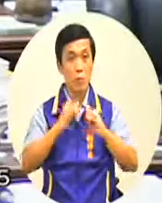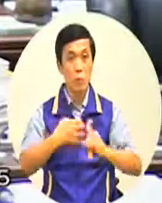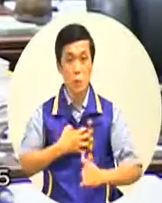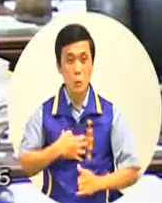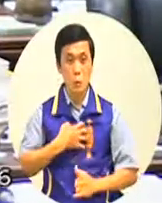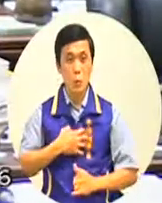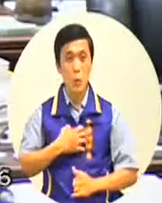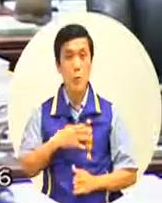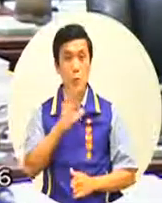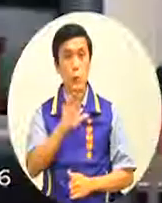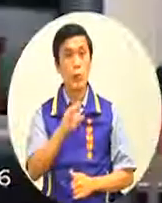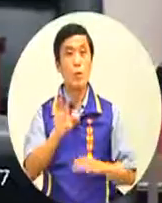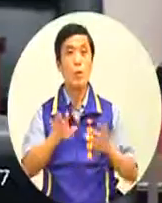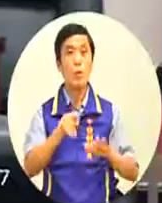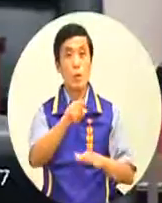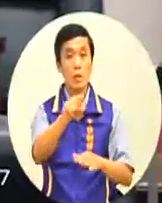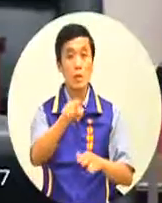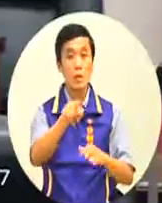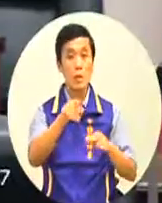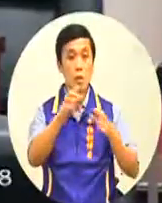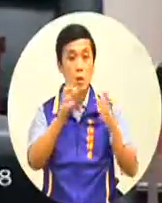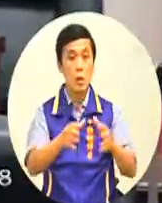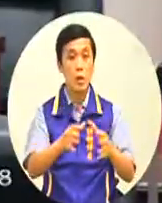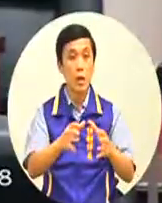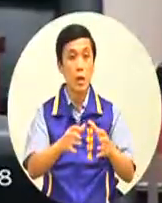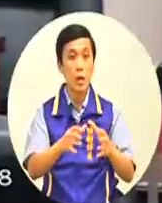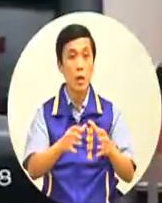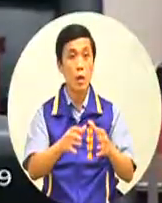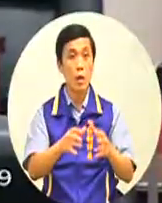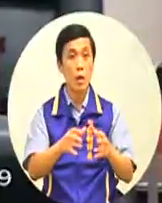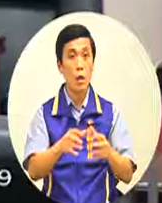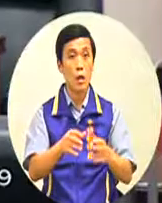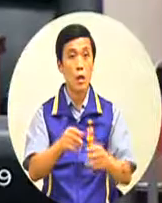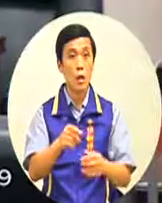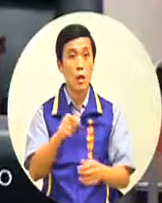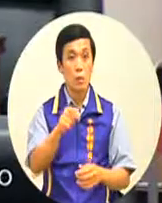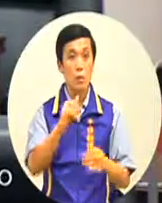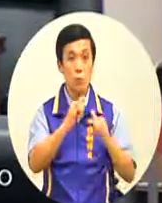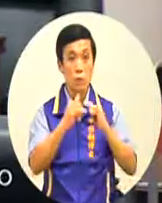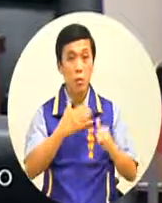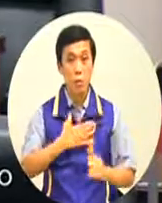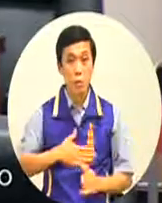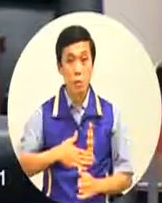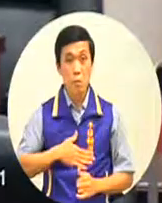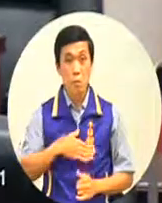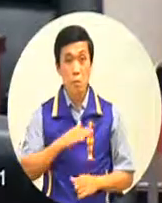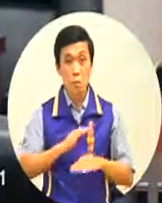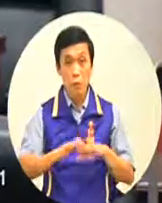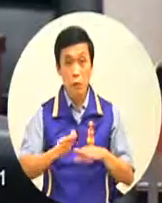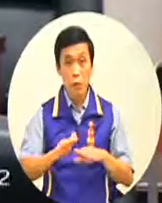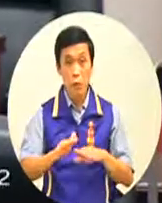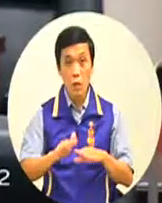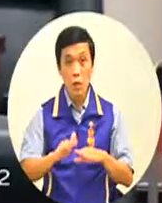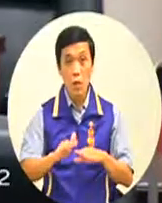奶啊，搁你即摆用话，大家嘛，哎、欸，这大会好啊！啊，阮县府的 民意代